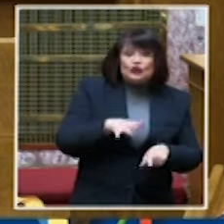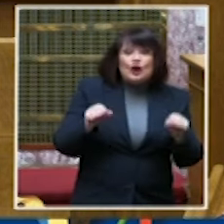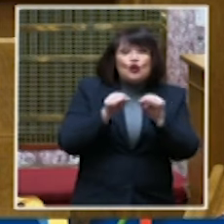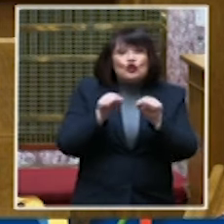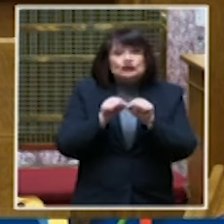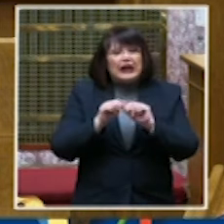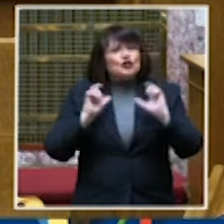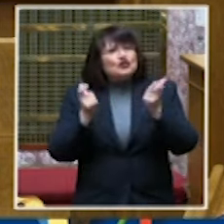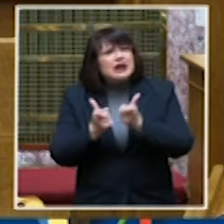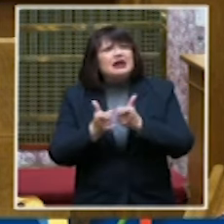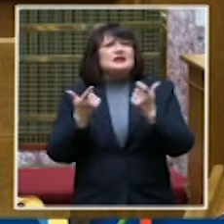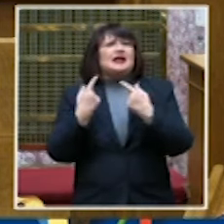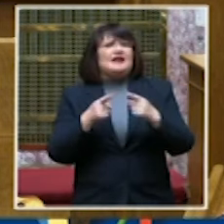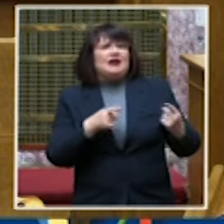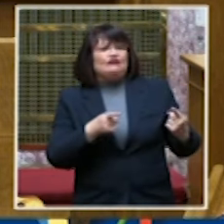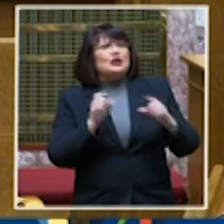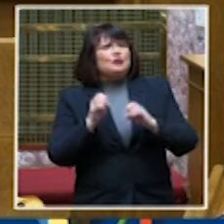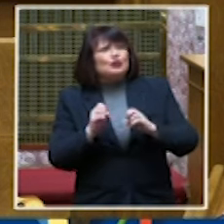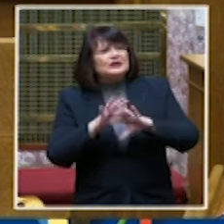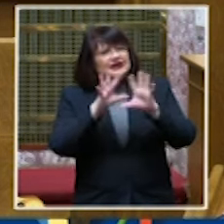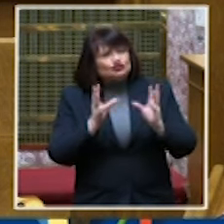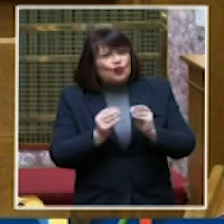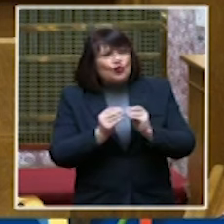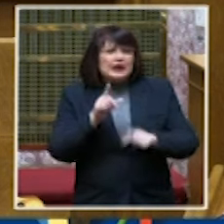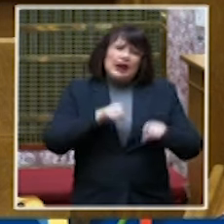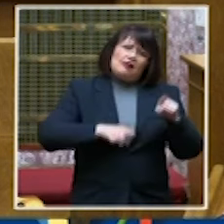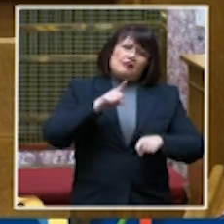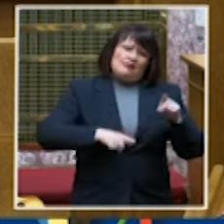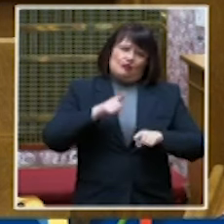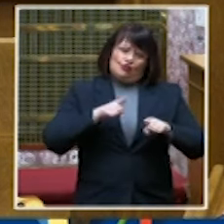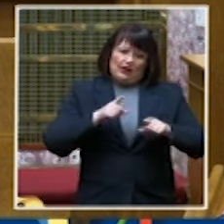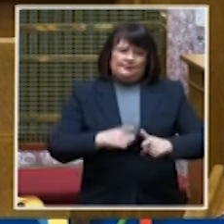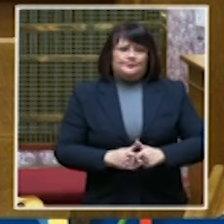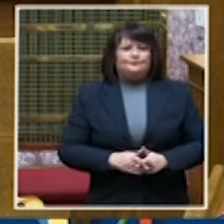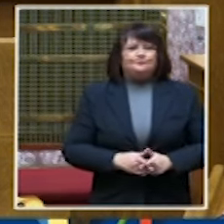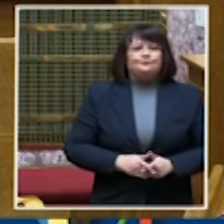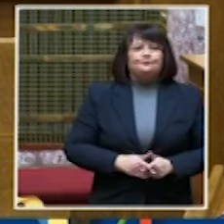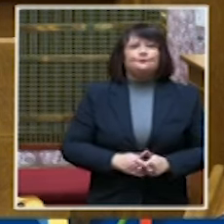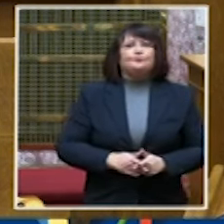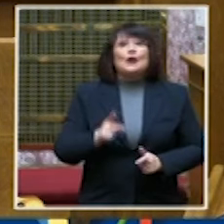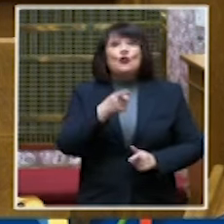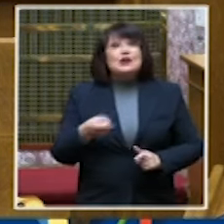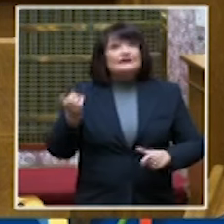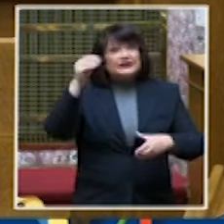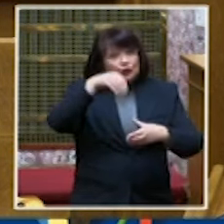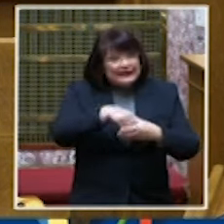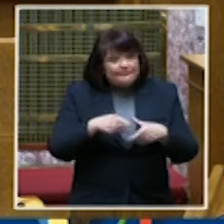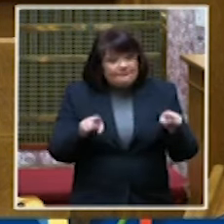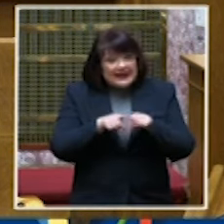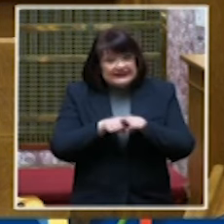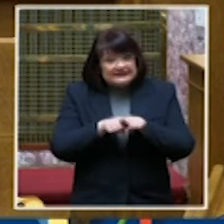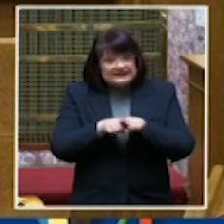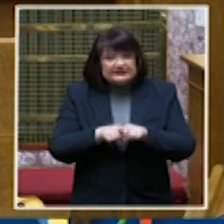Άλλος σε μεγαλύτερο και άλλος σε μικρότερο βαθμό. Αυτοί που εμπλέκονται σε αυτή την προσπάθεια. Είναι